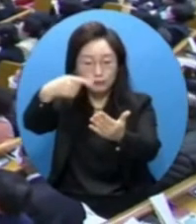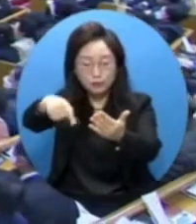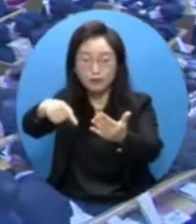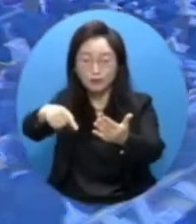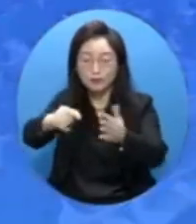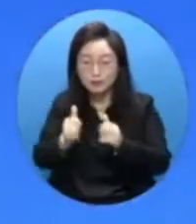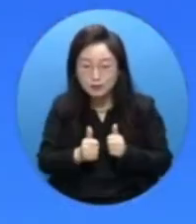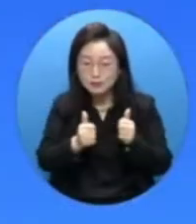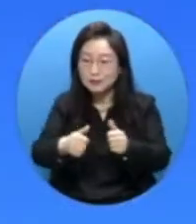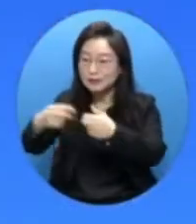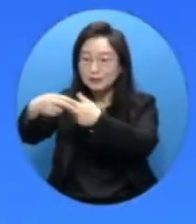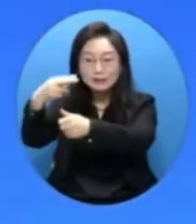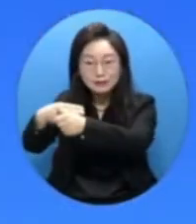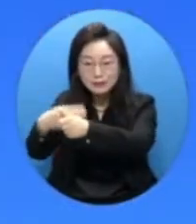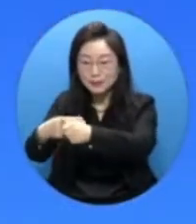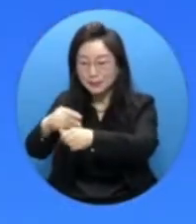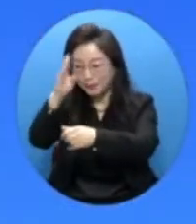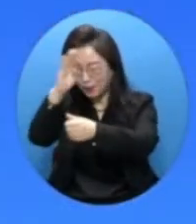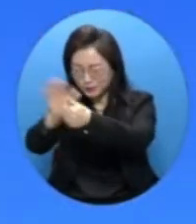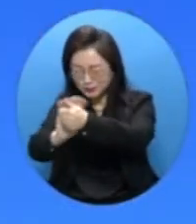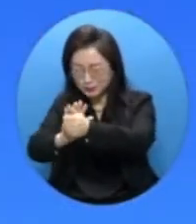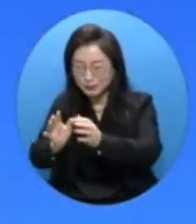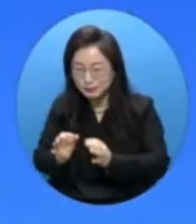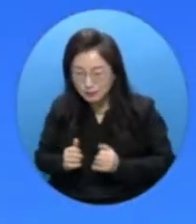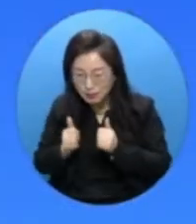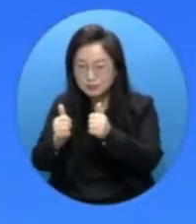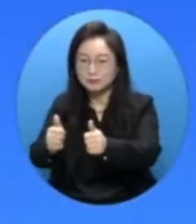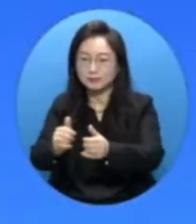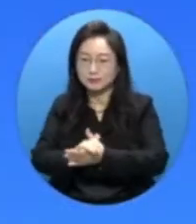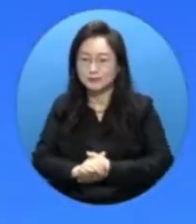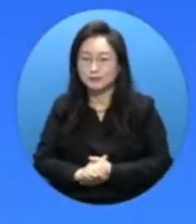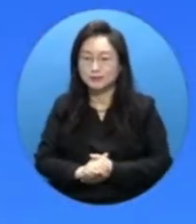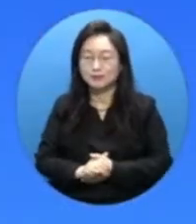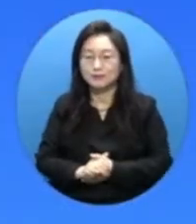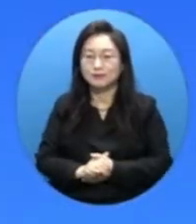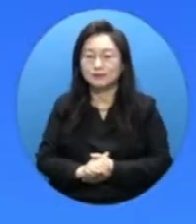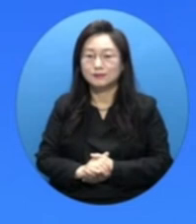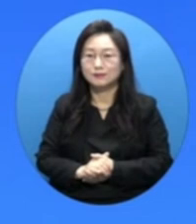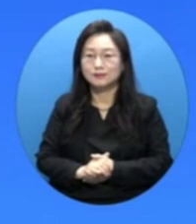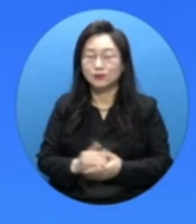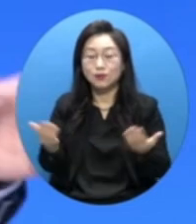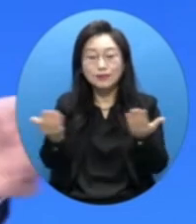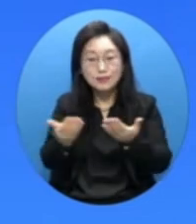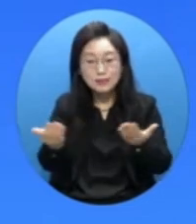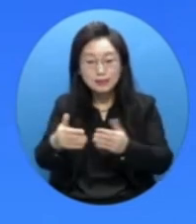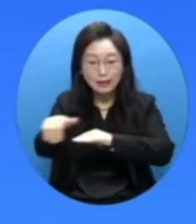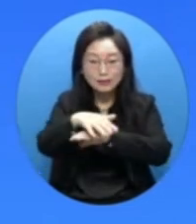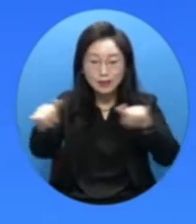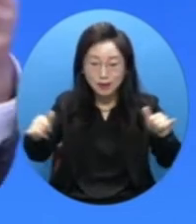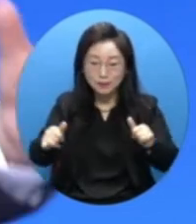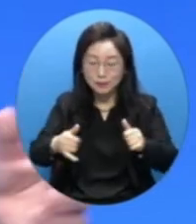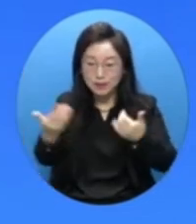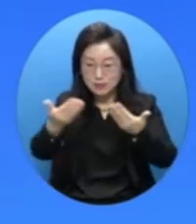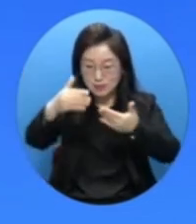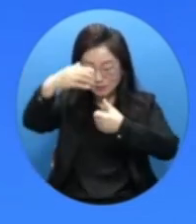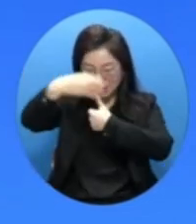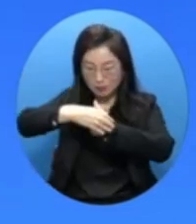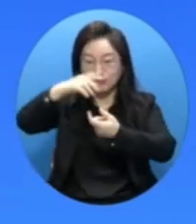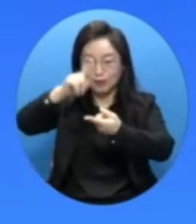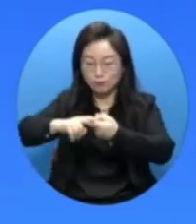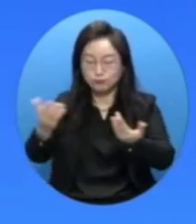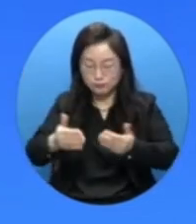되고 의사는 병을 고치는 내 최선을 다해야 되고 직장인은 직장에서 자기만의 최선을 다해야